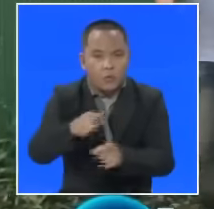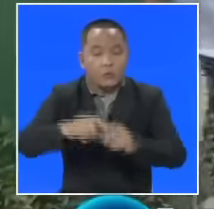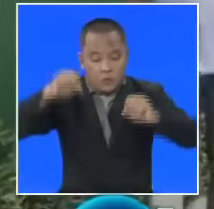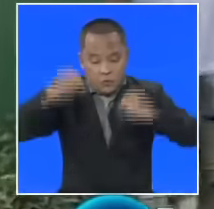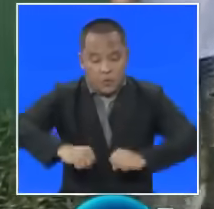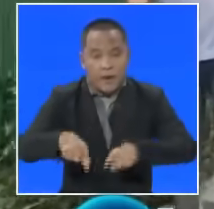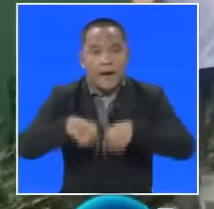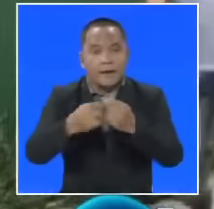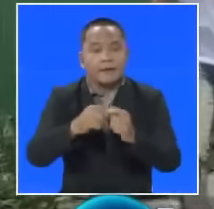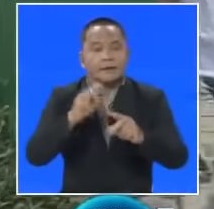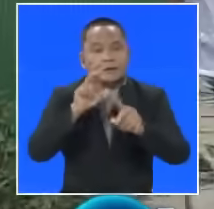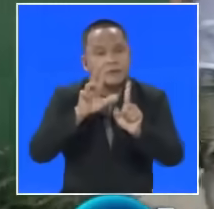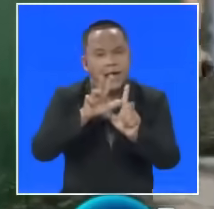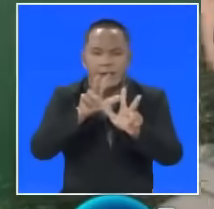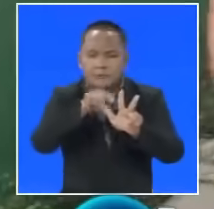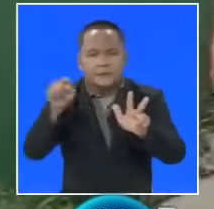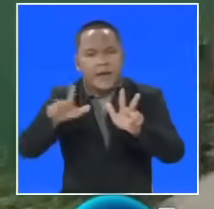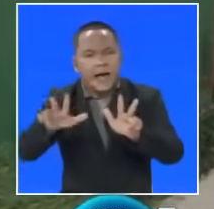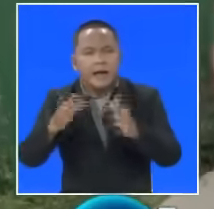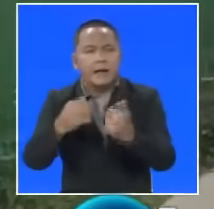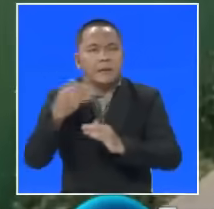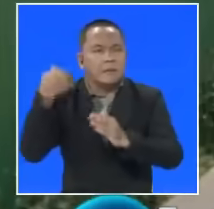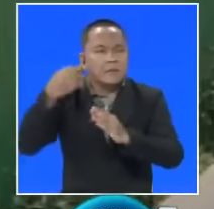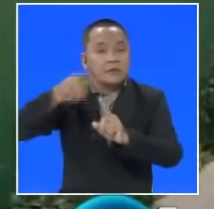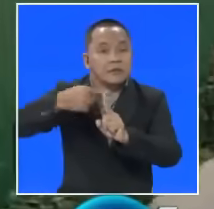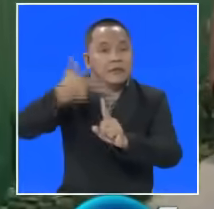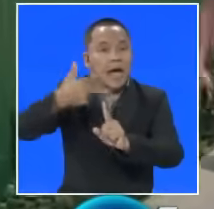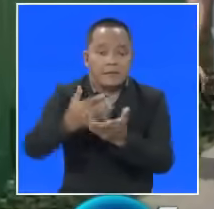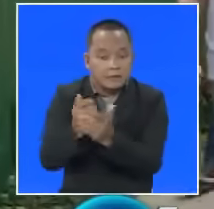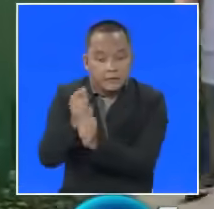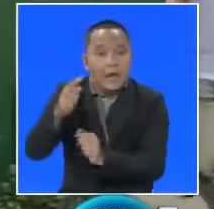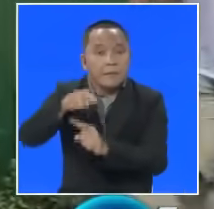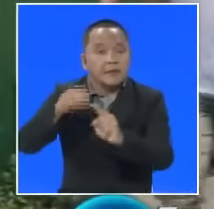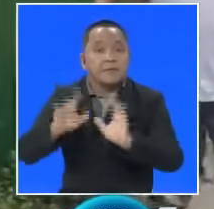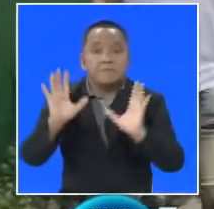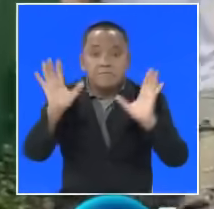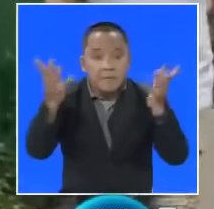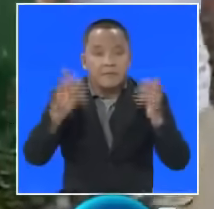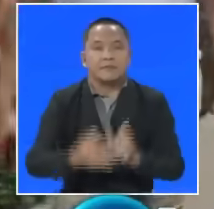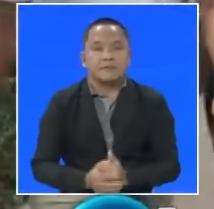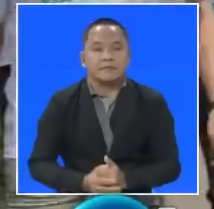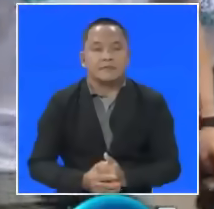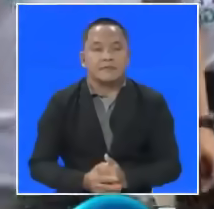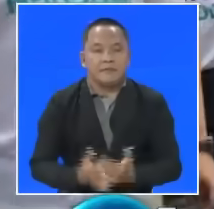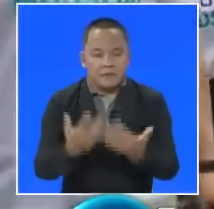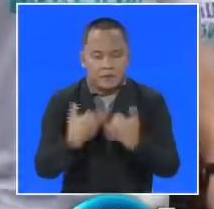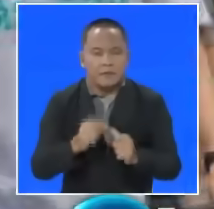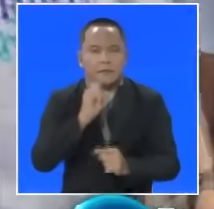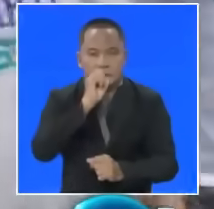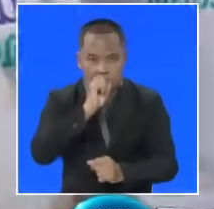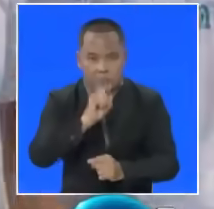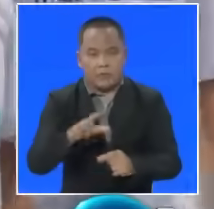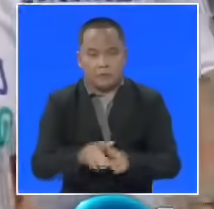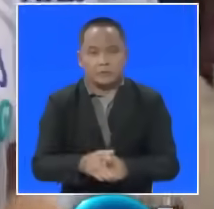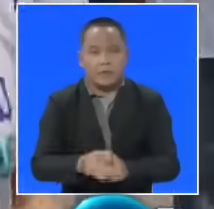กลงว่าจะให้ 3-5% ปรากฏว่าผ่านมา3เดือนไม่มีการจ่ายเปอร์เซ็นต์ให้แต่อย่างใดค่ะ คุณเอกภพยังบอกอีกนะค